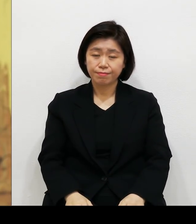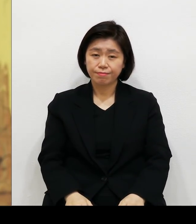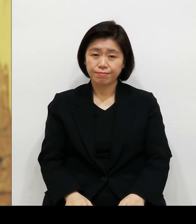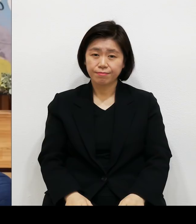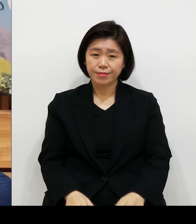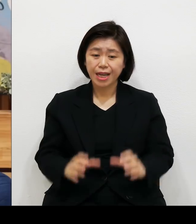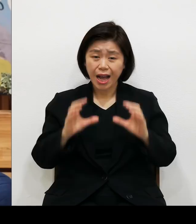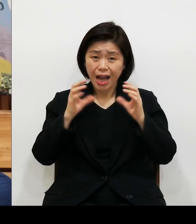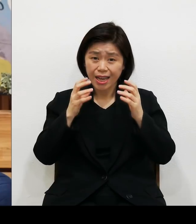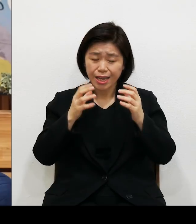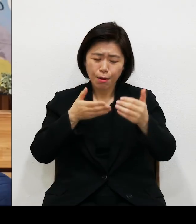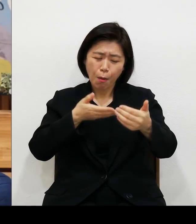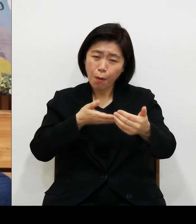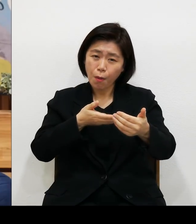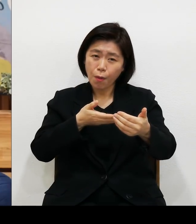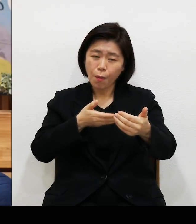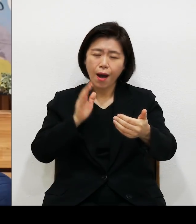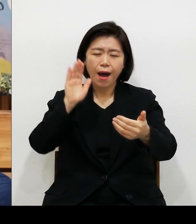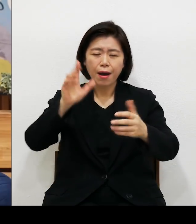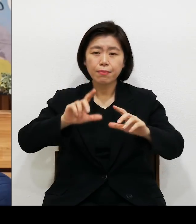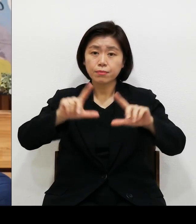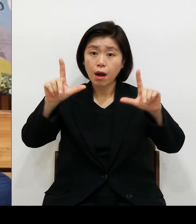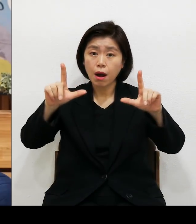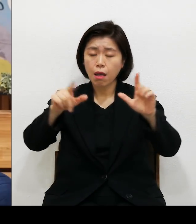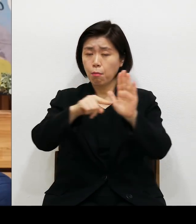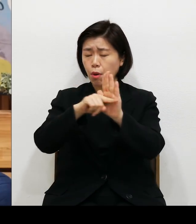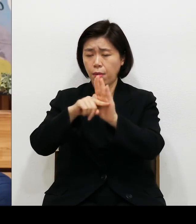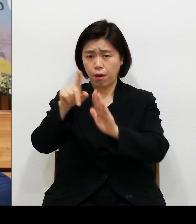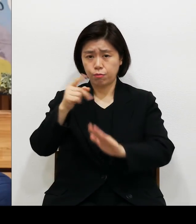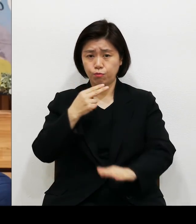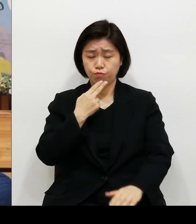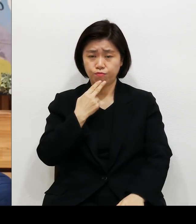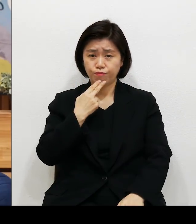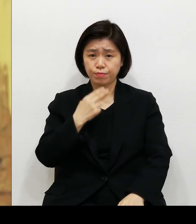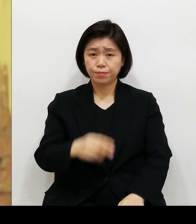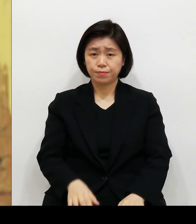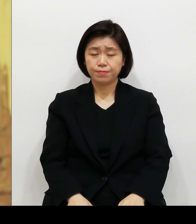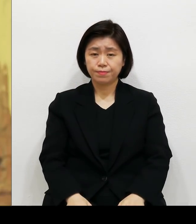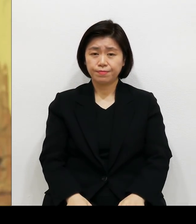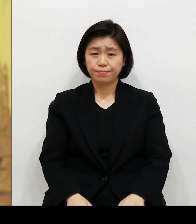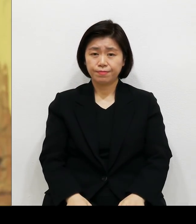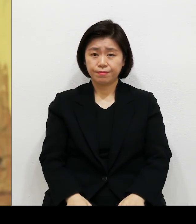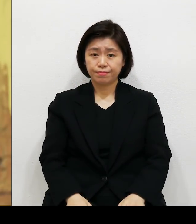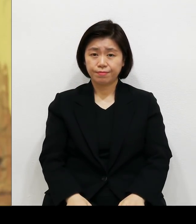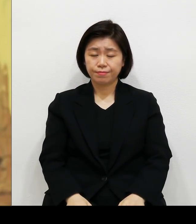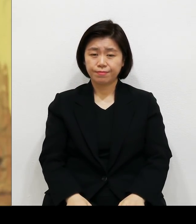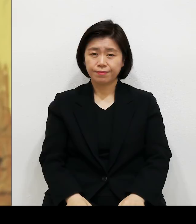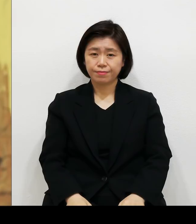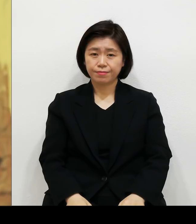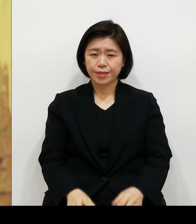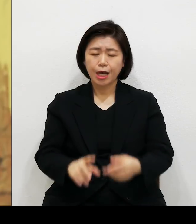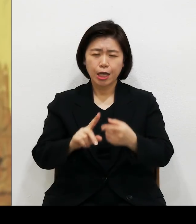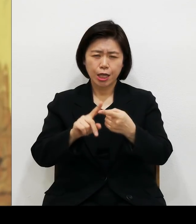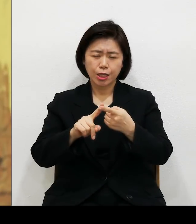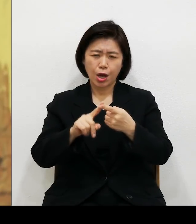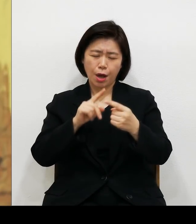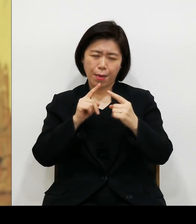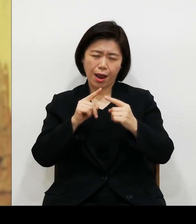부정적이지가 않다. 정말 희망적이고 긍정적이 너무너무나도 많을 것이다. 그런 것들을 네가 많이 가질 수